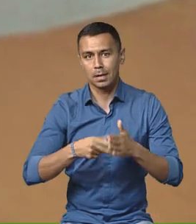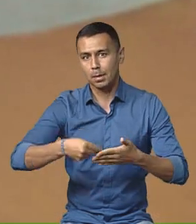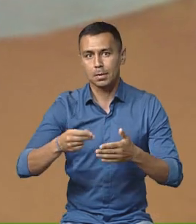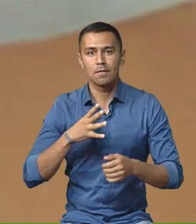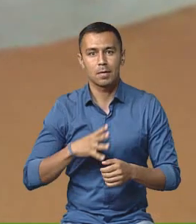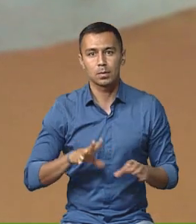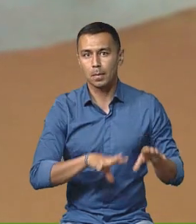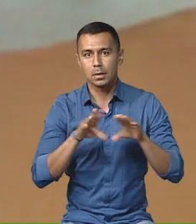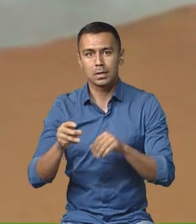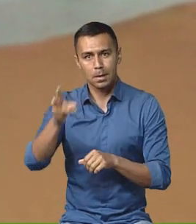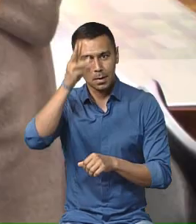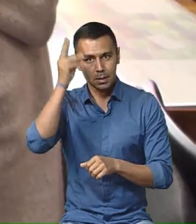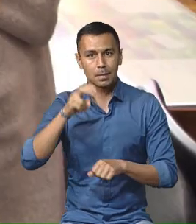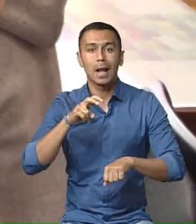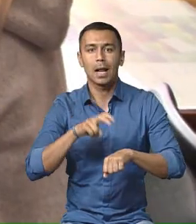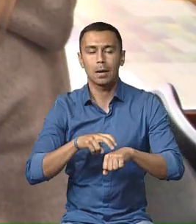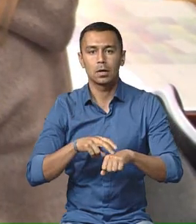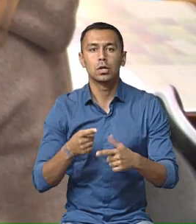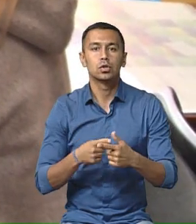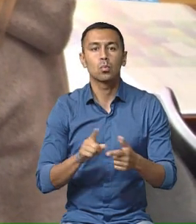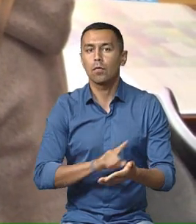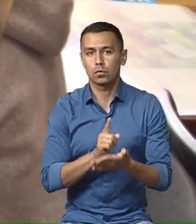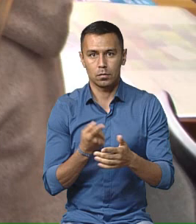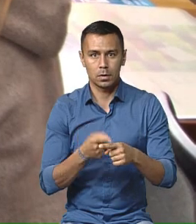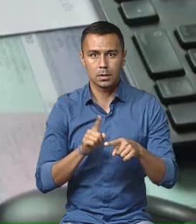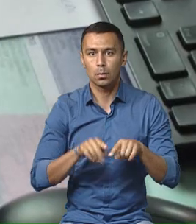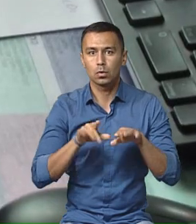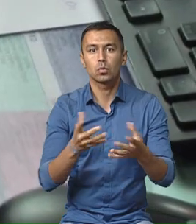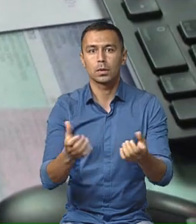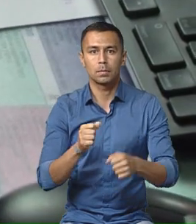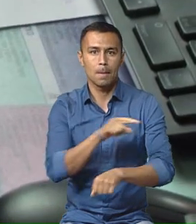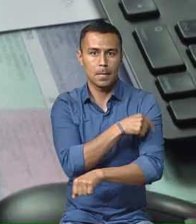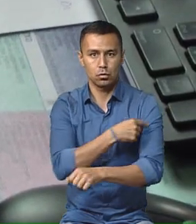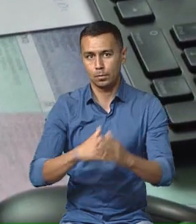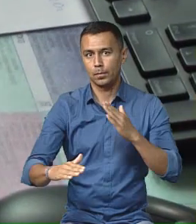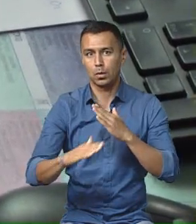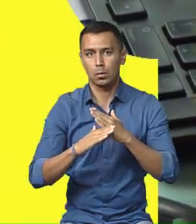вимушені переселенці з хмельницькими лікарями. Чи обов'язкова ця процедура, аби отримати медичну допомогу?